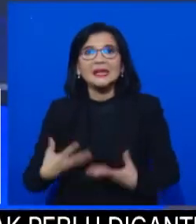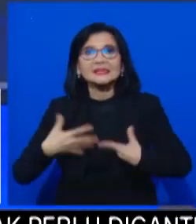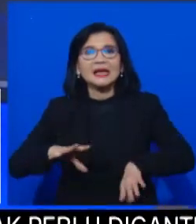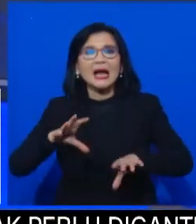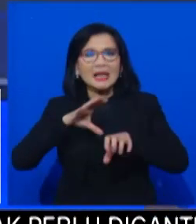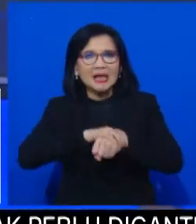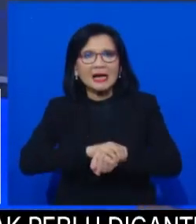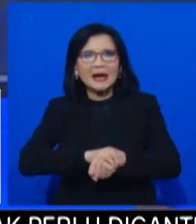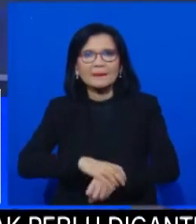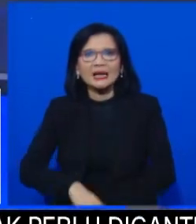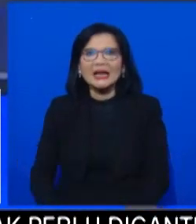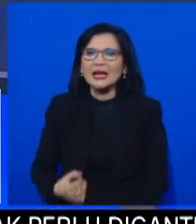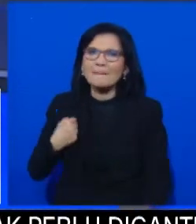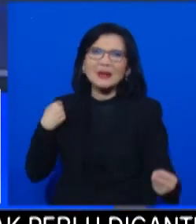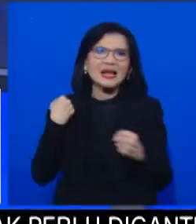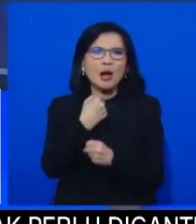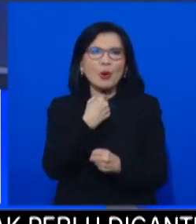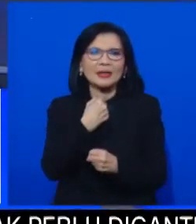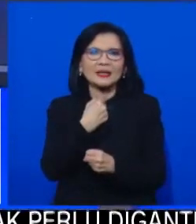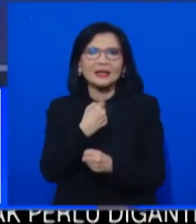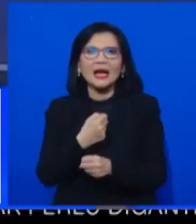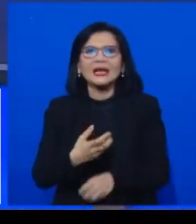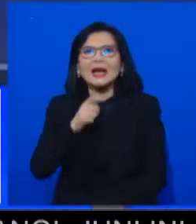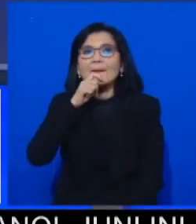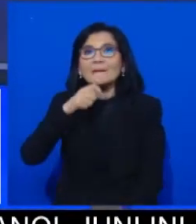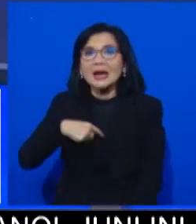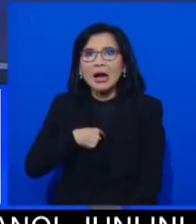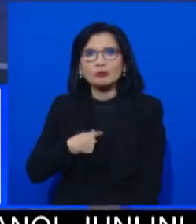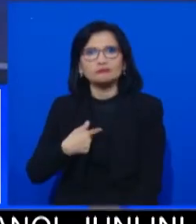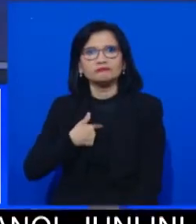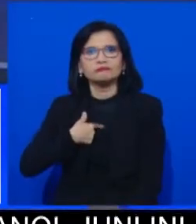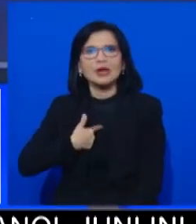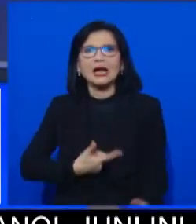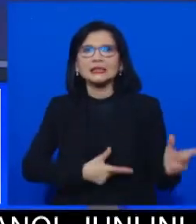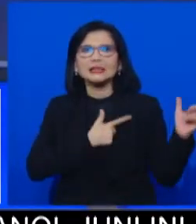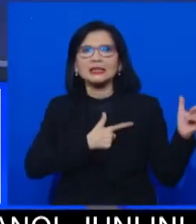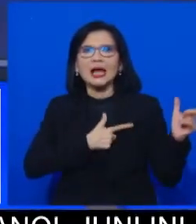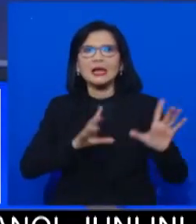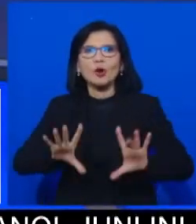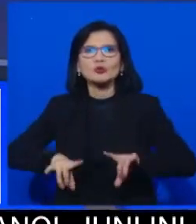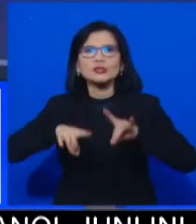tersangka pelaku sempat melawan petugas dan mengaku sebagai tentara Australia.